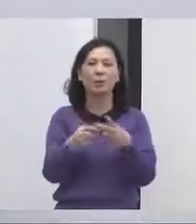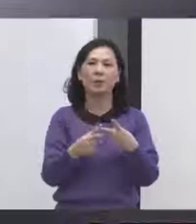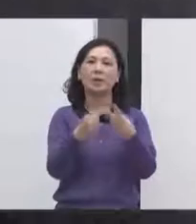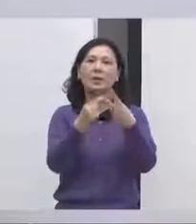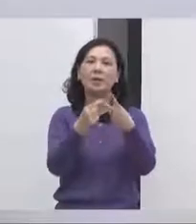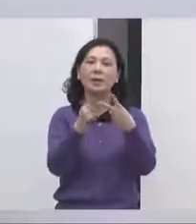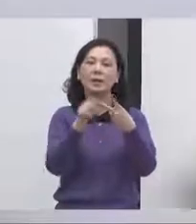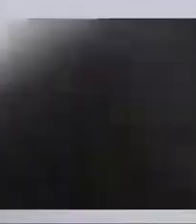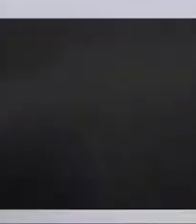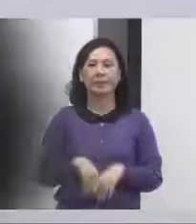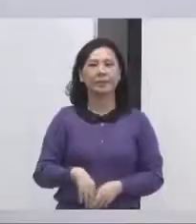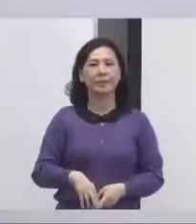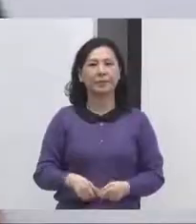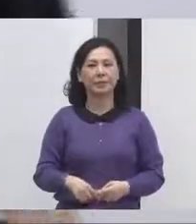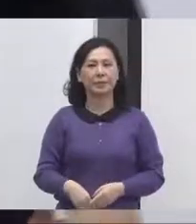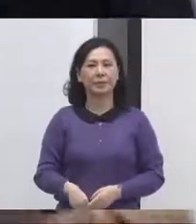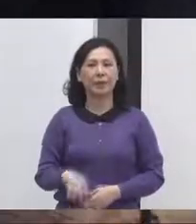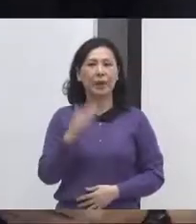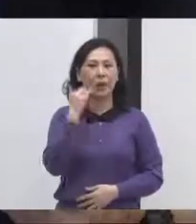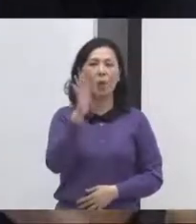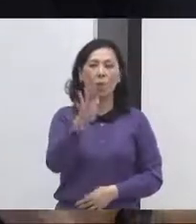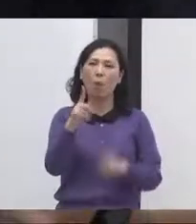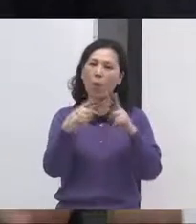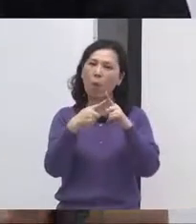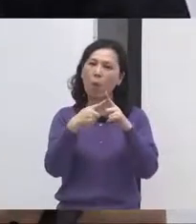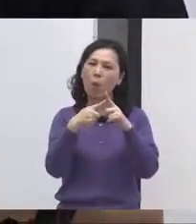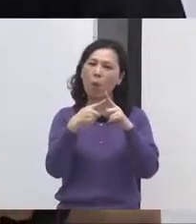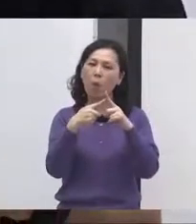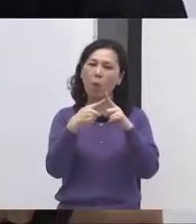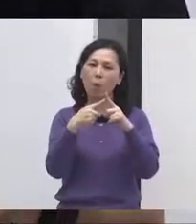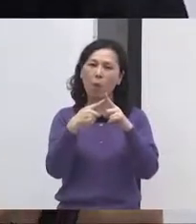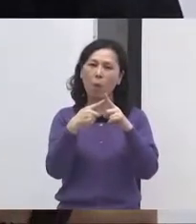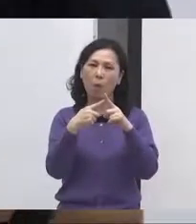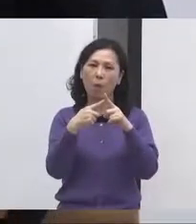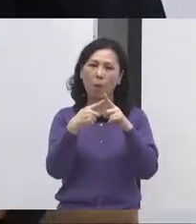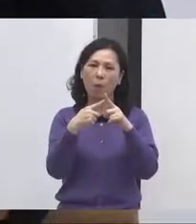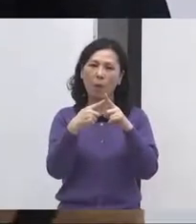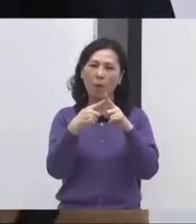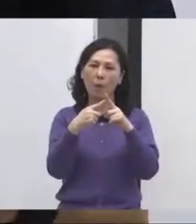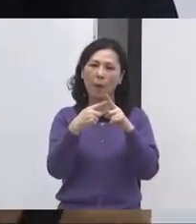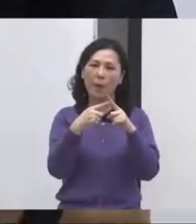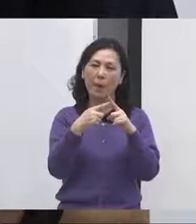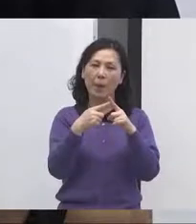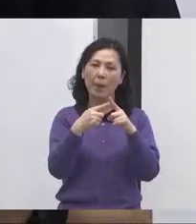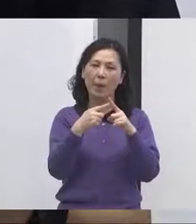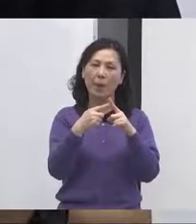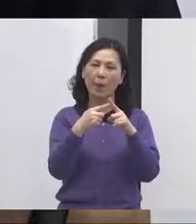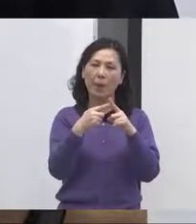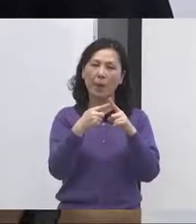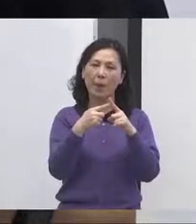第四个人问的这个，如果有人劫持这个绑架，